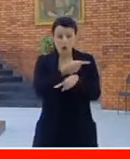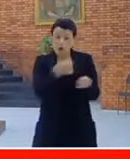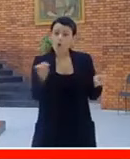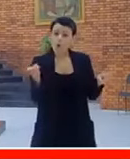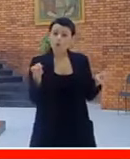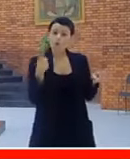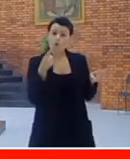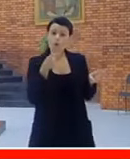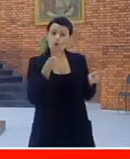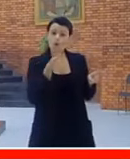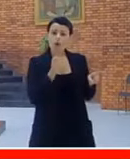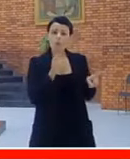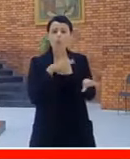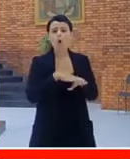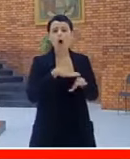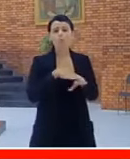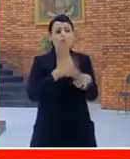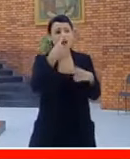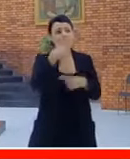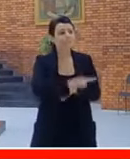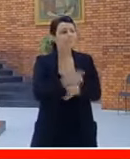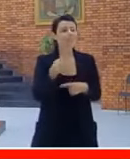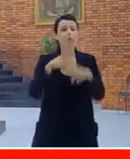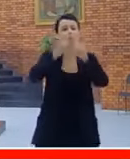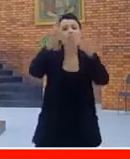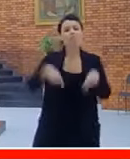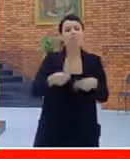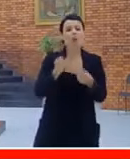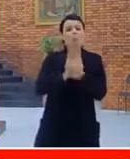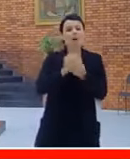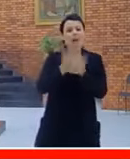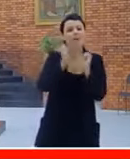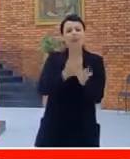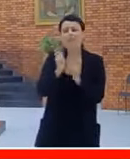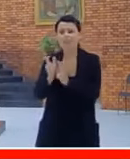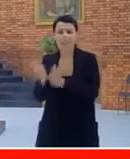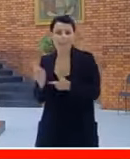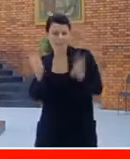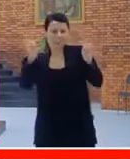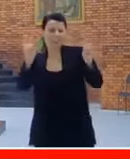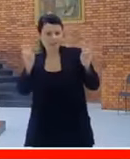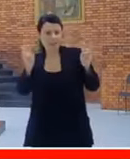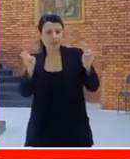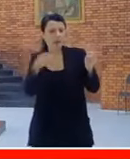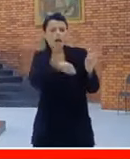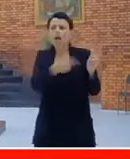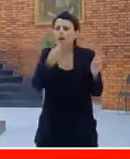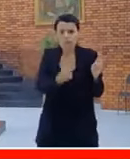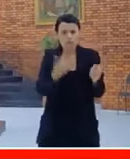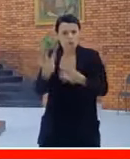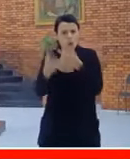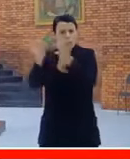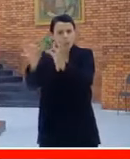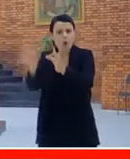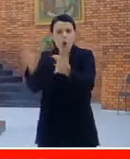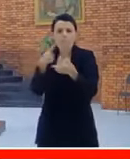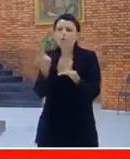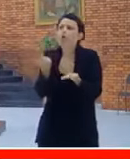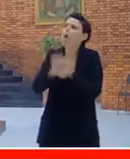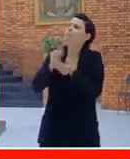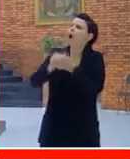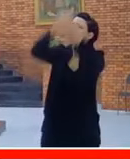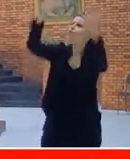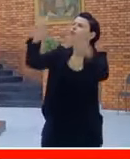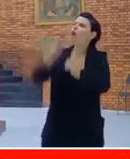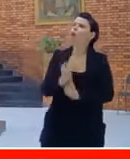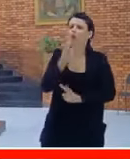fermarsi appunto al panettiere, perché poi dicono: chi ci ha dato il pane del cielo è Mosè. E Gesù dice: ma no, chi